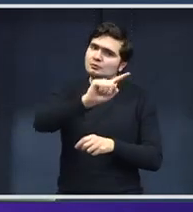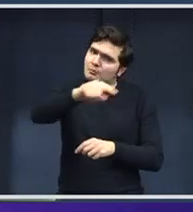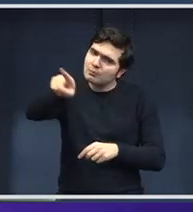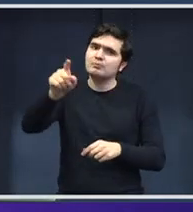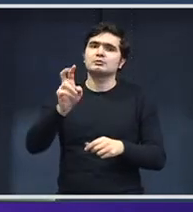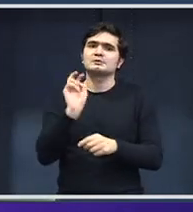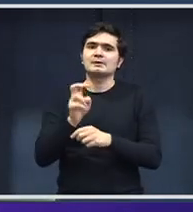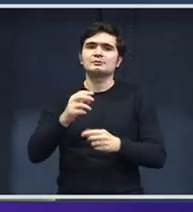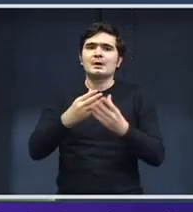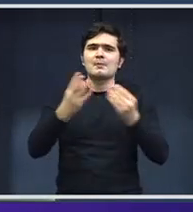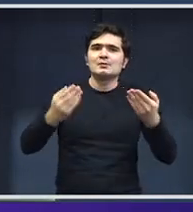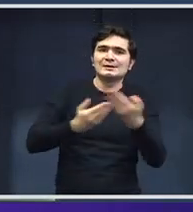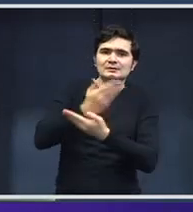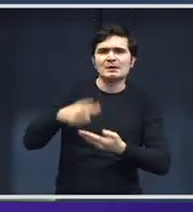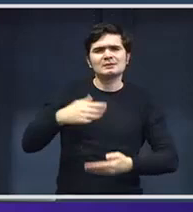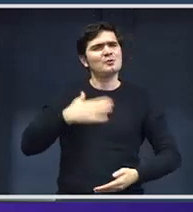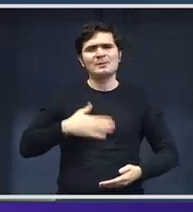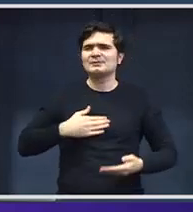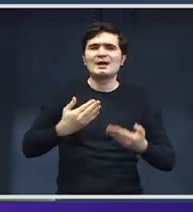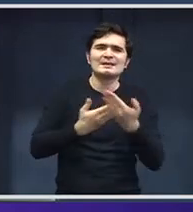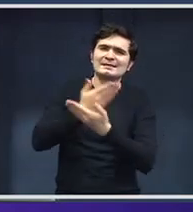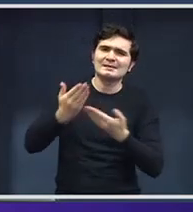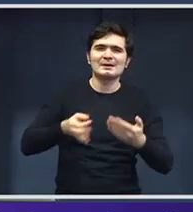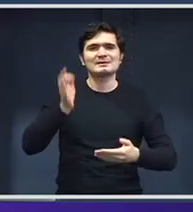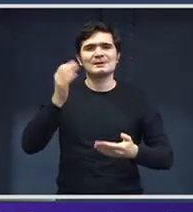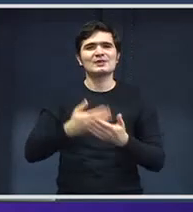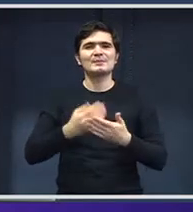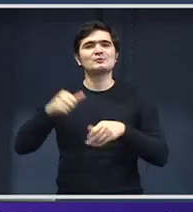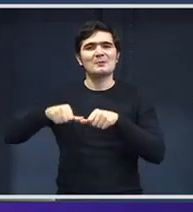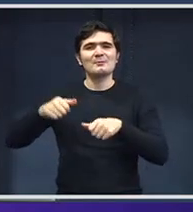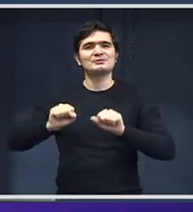dezbateri, este o plăcere să dezbatem, mai ales cu economiștii de la Banca Națională, întotdeauna.